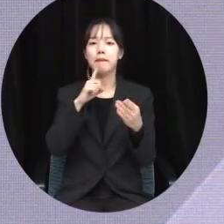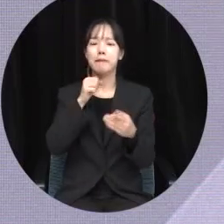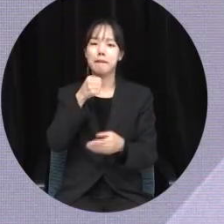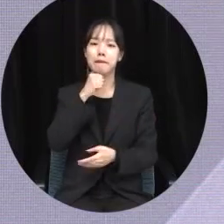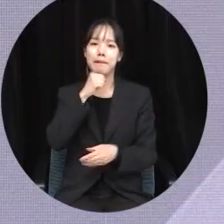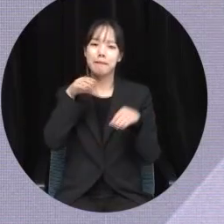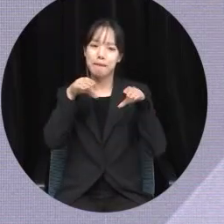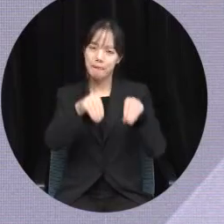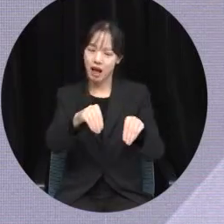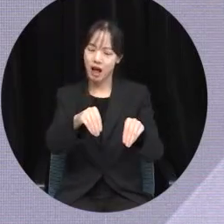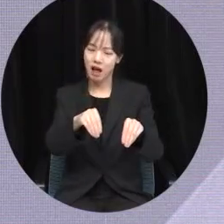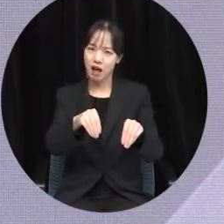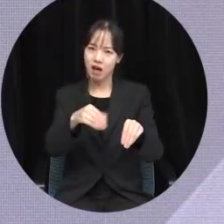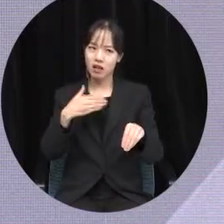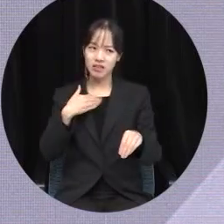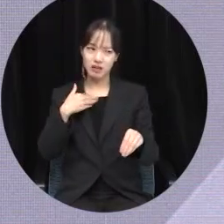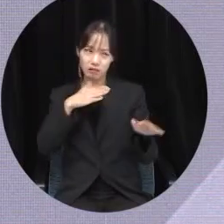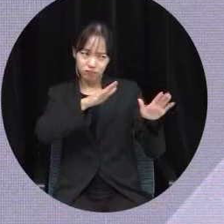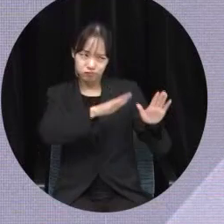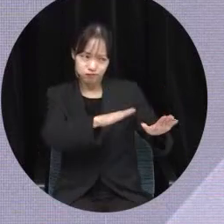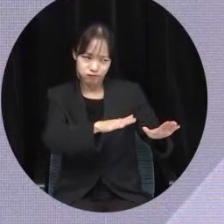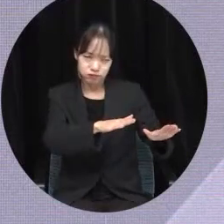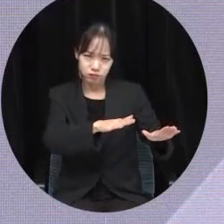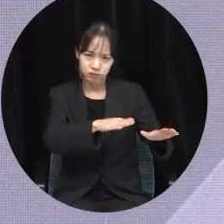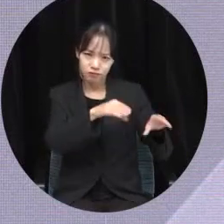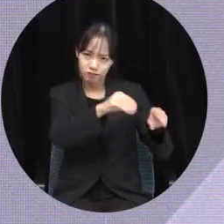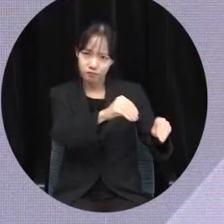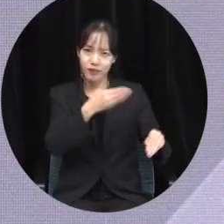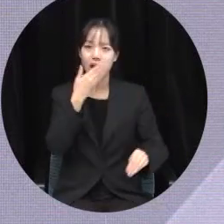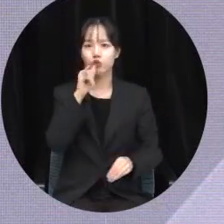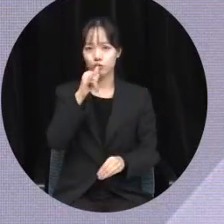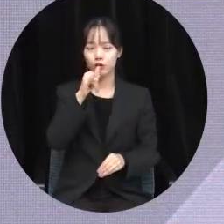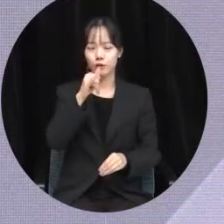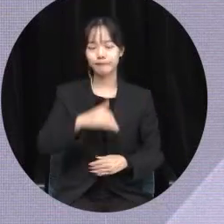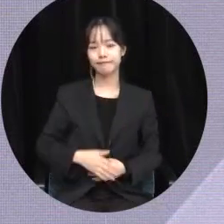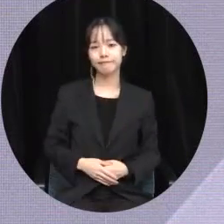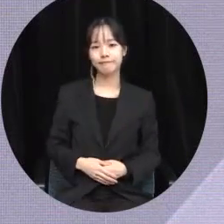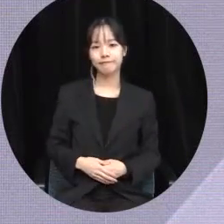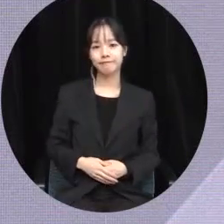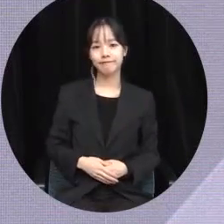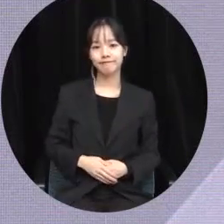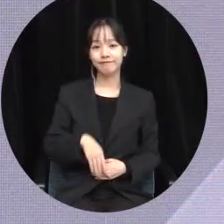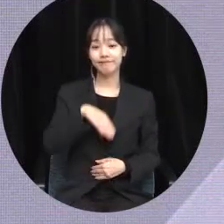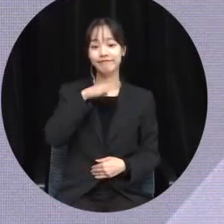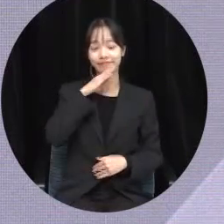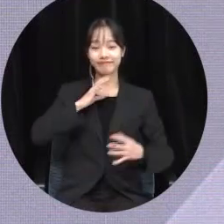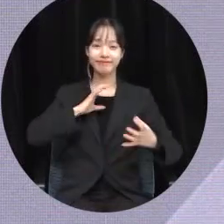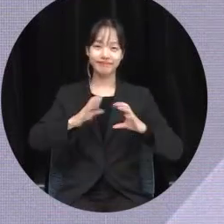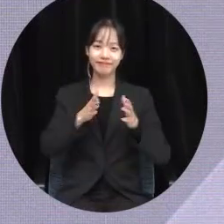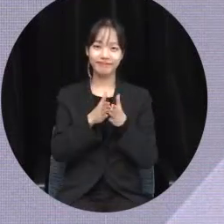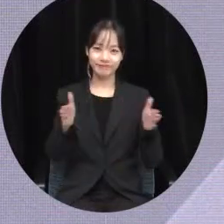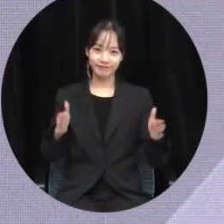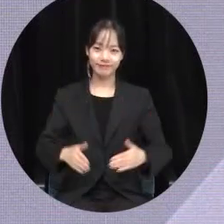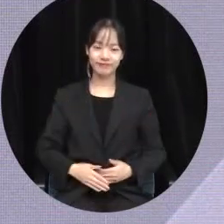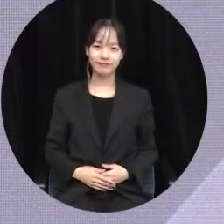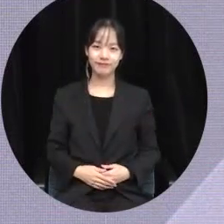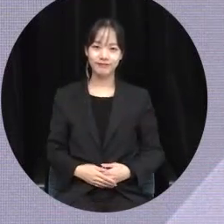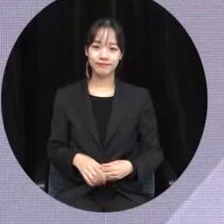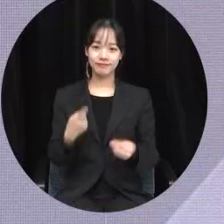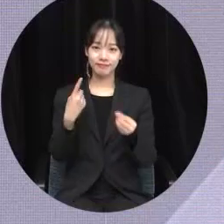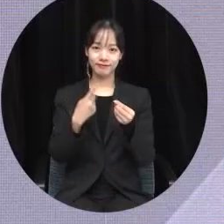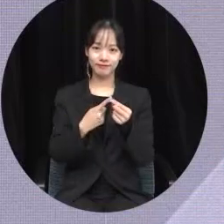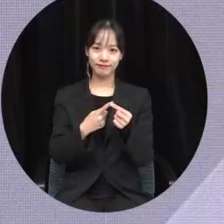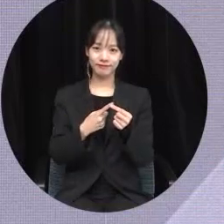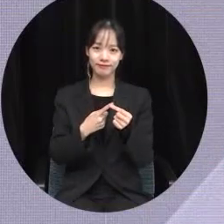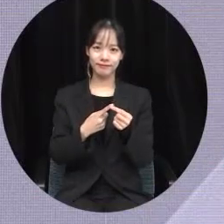중지를 명할 수 있음을 알려드립니다. 그럼 본격적인 토론에 들어가겠습니다. 첫 번째